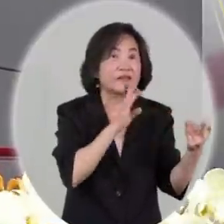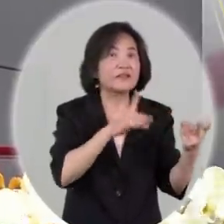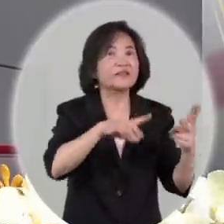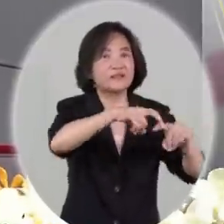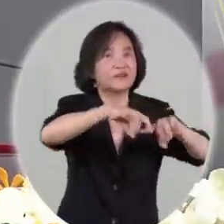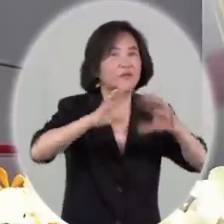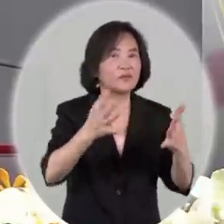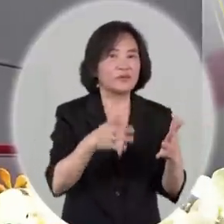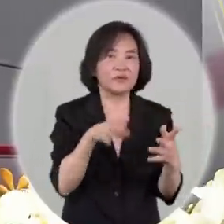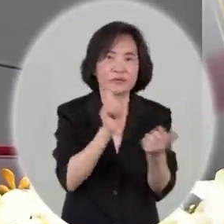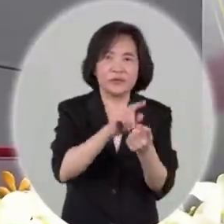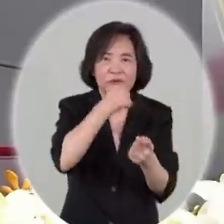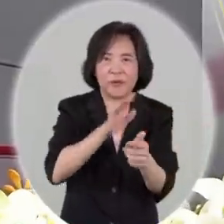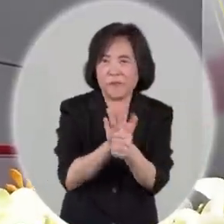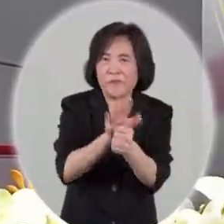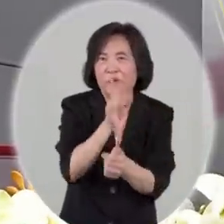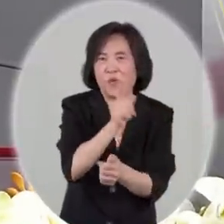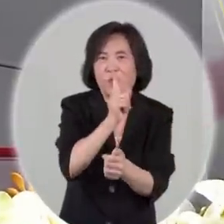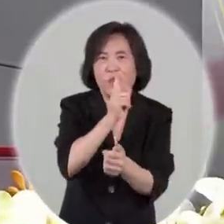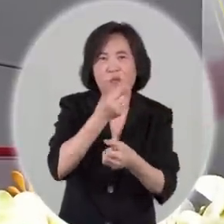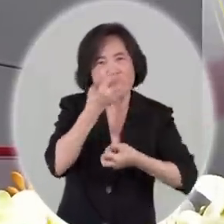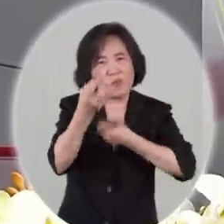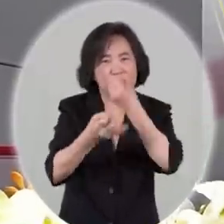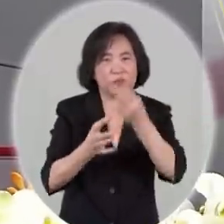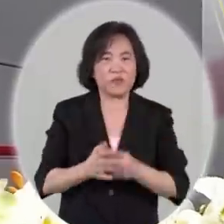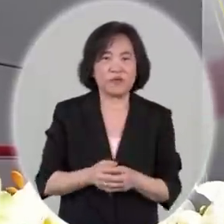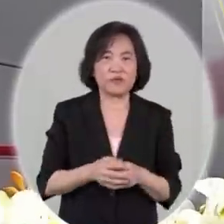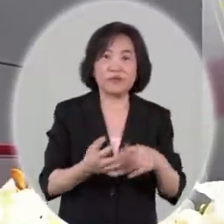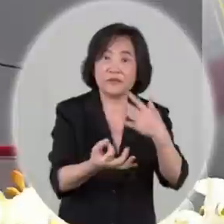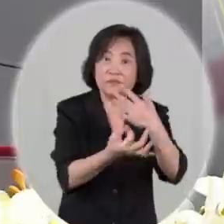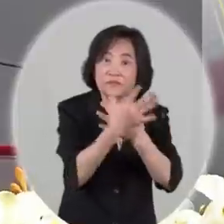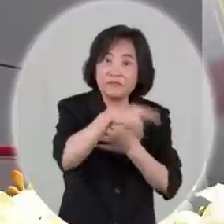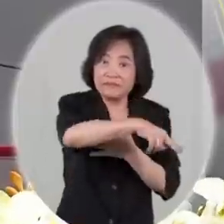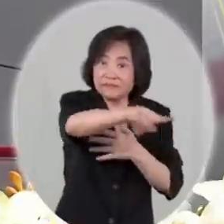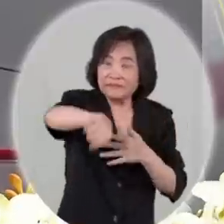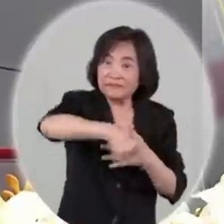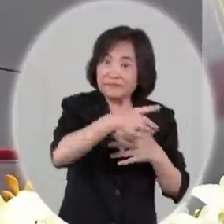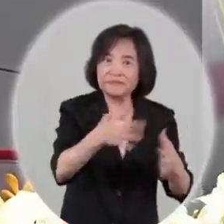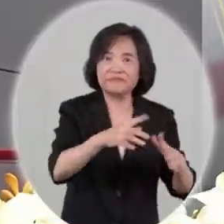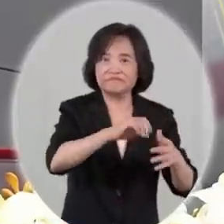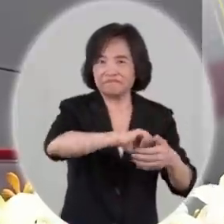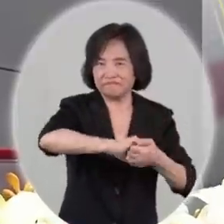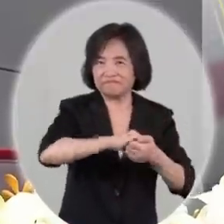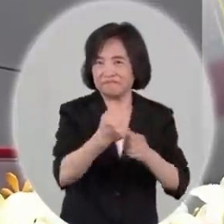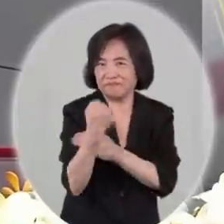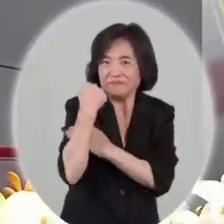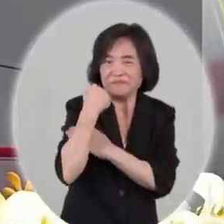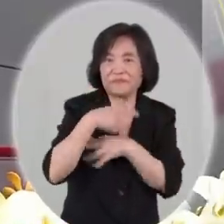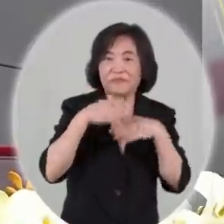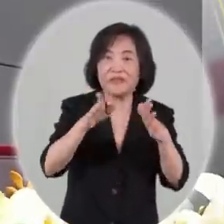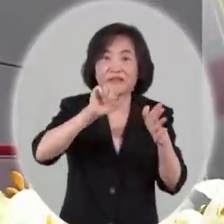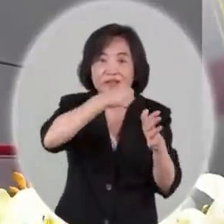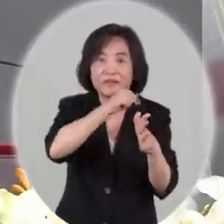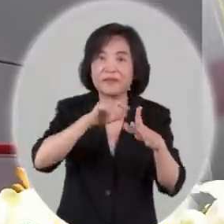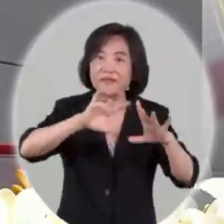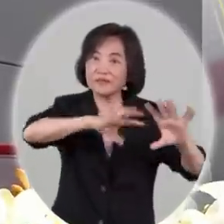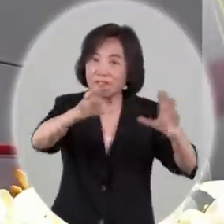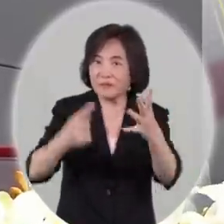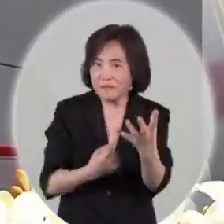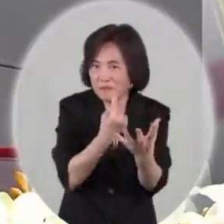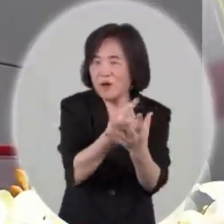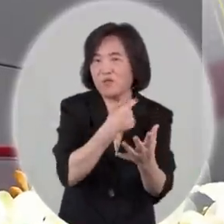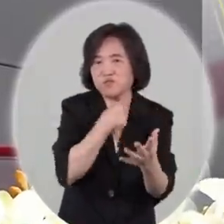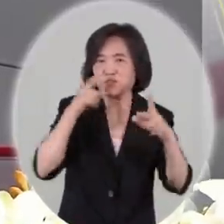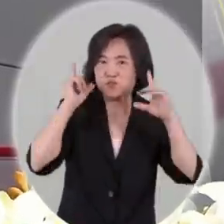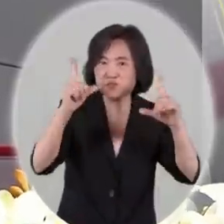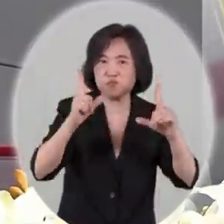声。全体侨胞未来将继续用心用力，全力支持台湾参与国际社会。